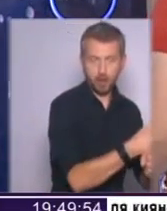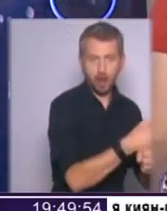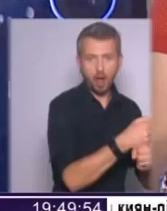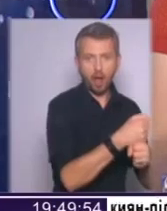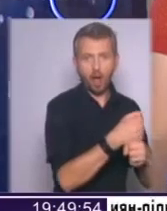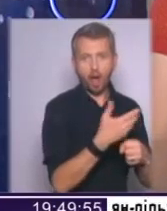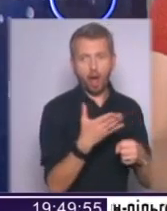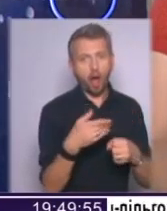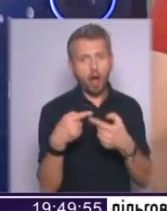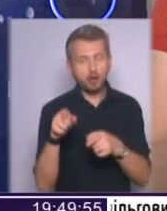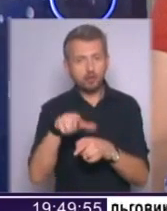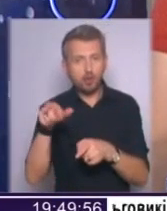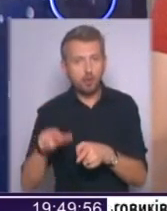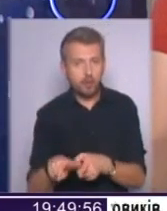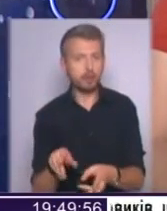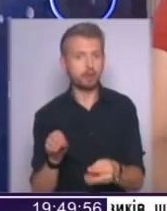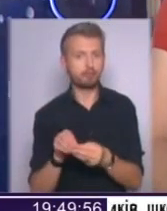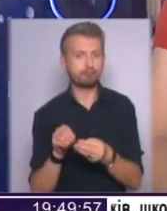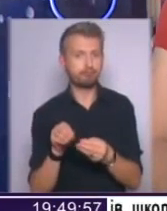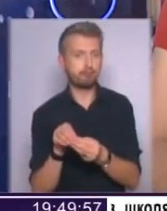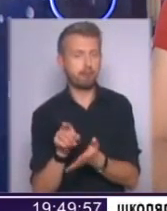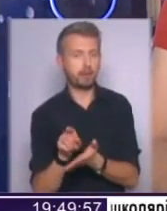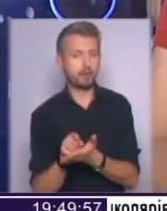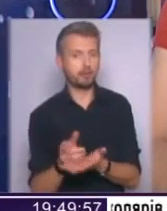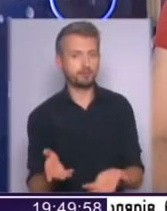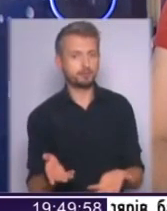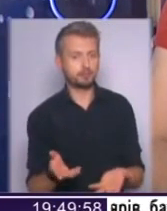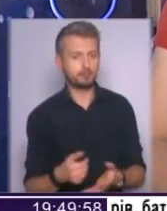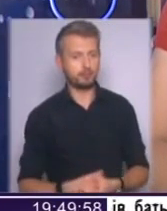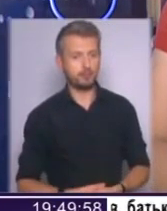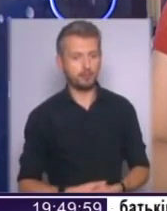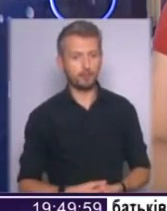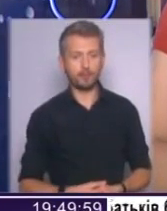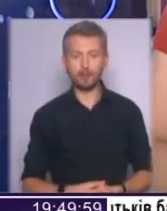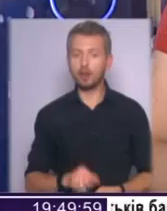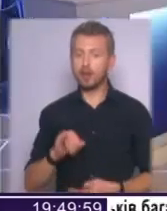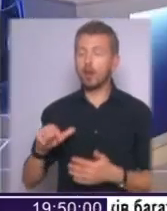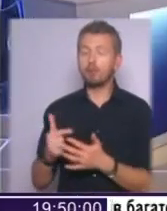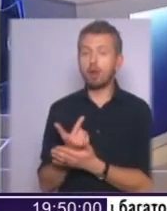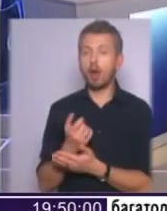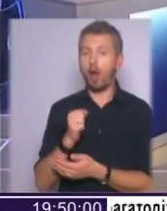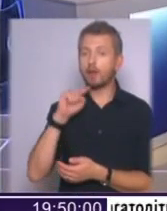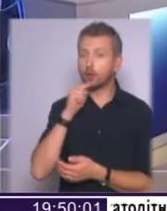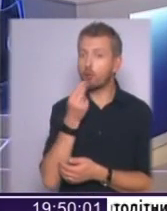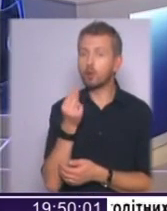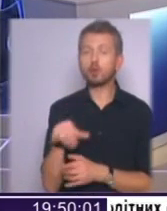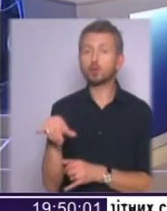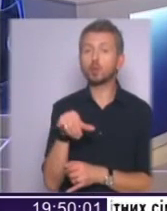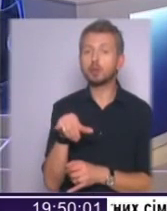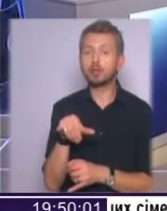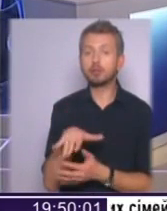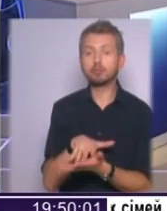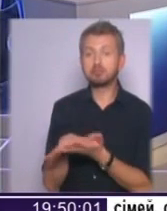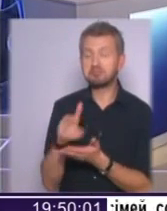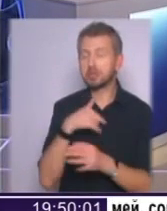цьому решта громадян буде отримувати насправді мізерні пенсії. Зараз. Ну, і знову ж таки, а зекономлені гроші куди і на що підуть? От, ми